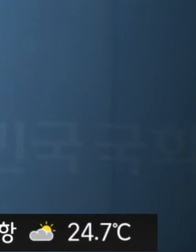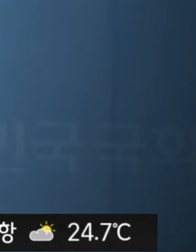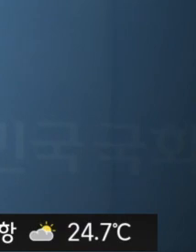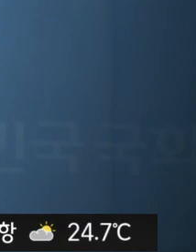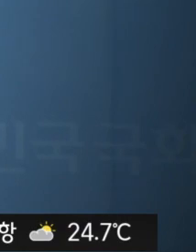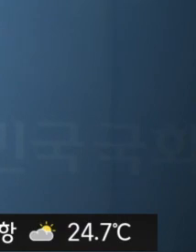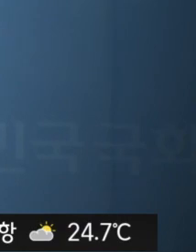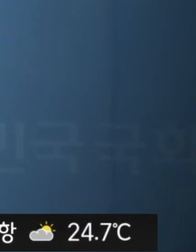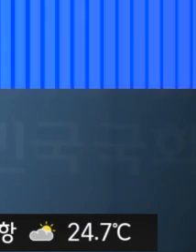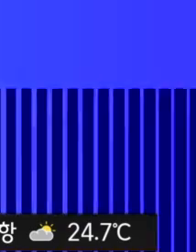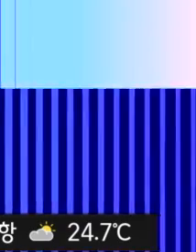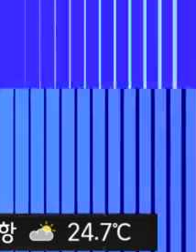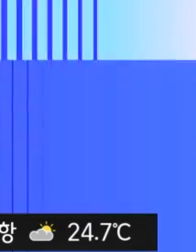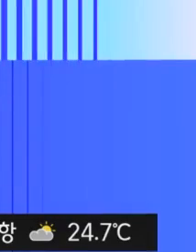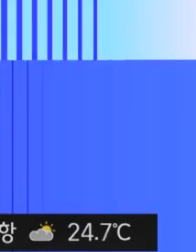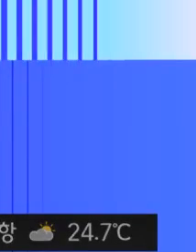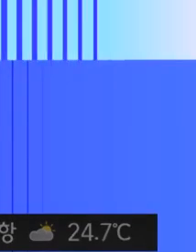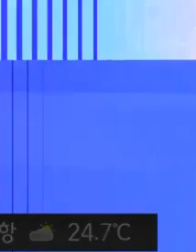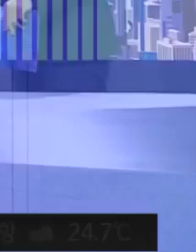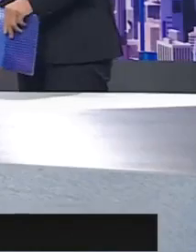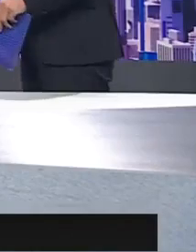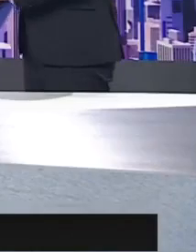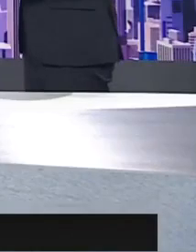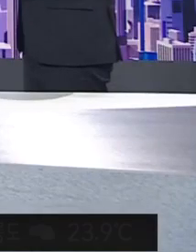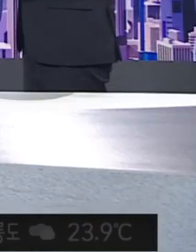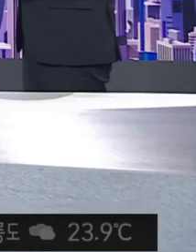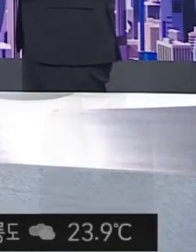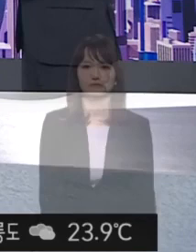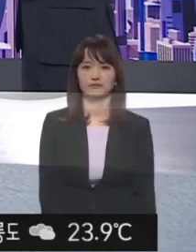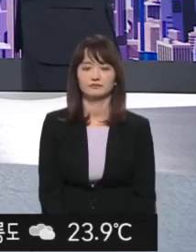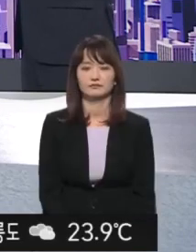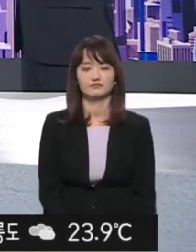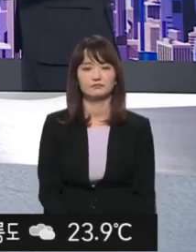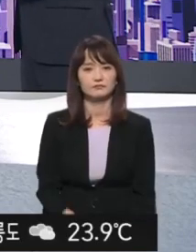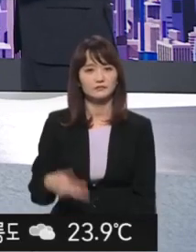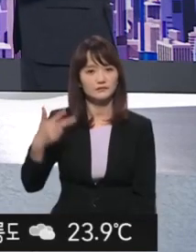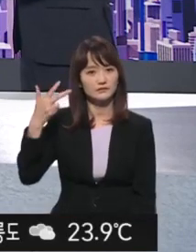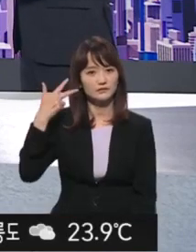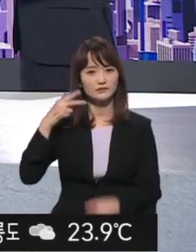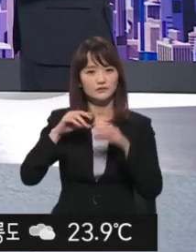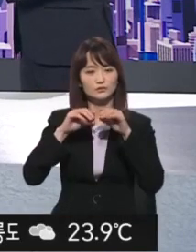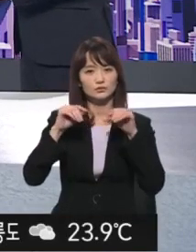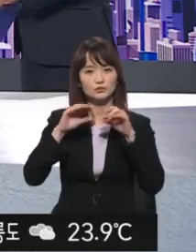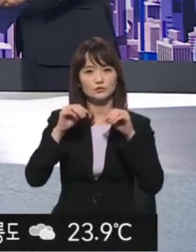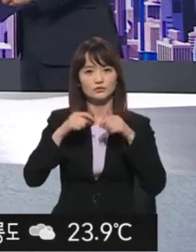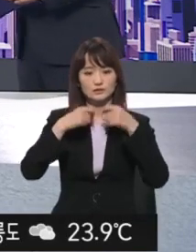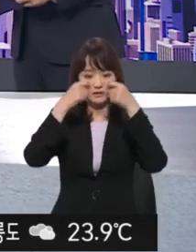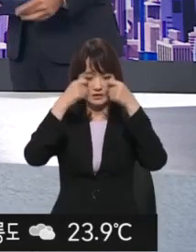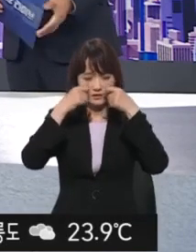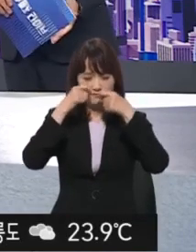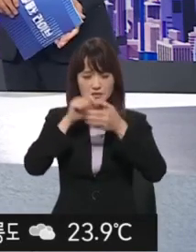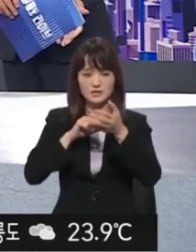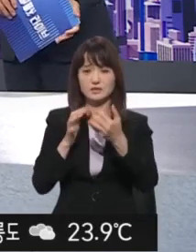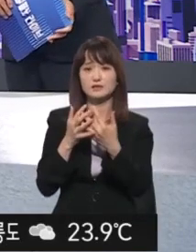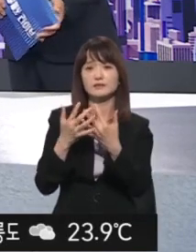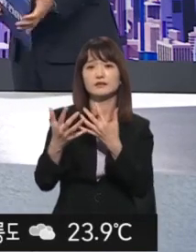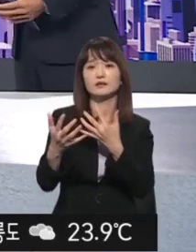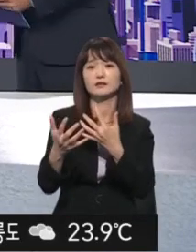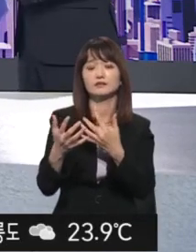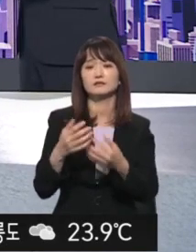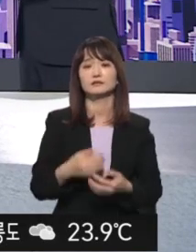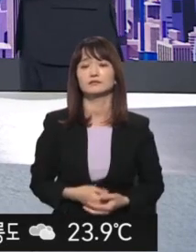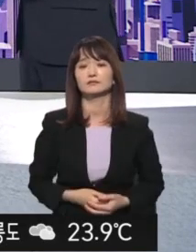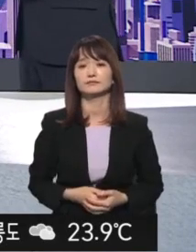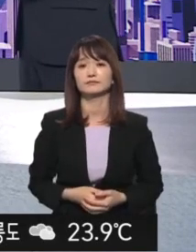심야 고속 버스를 탔습니다 자취나 주 토요일 였죠 눈물의 기자회견 그 격정적인 그 눈물의 기자회견 했는데